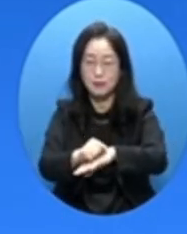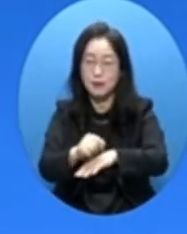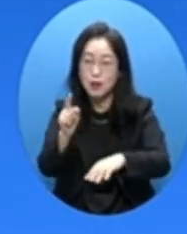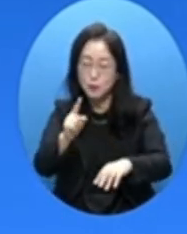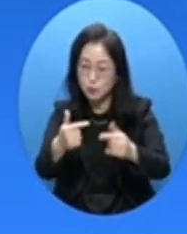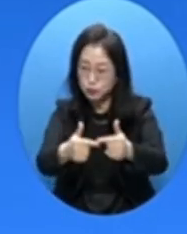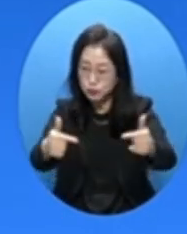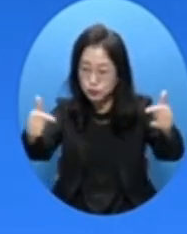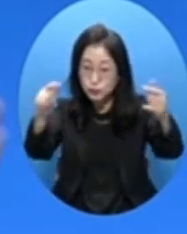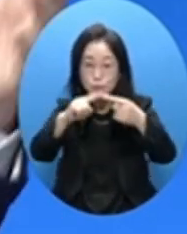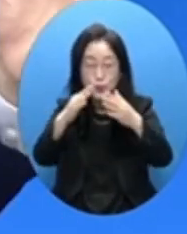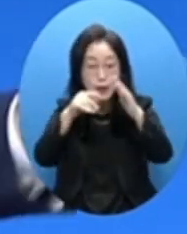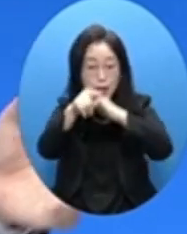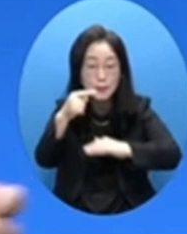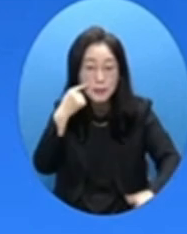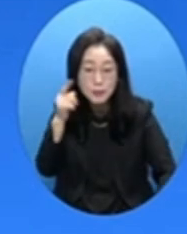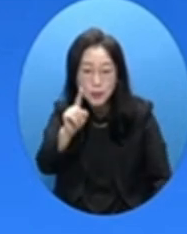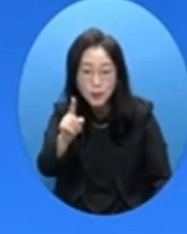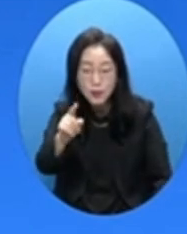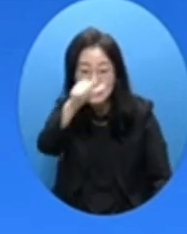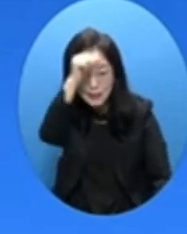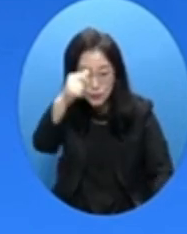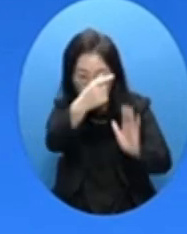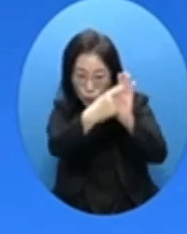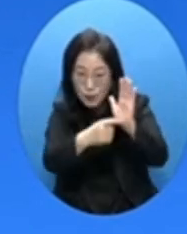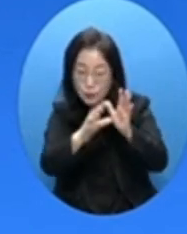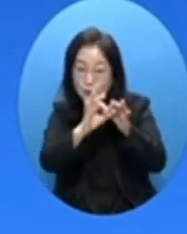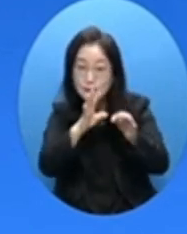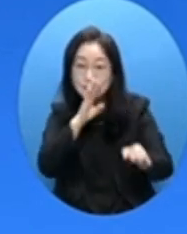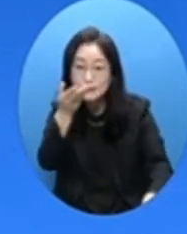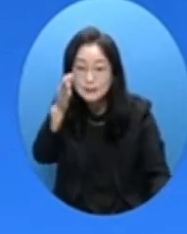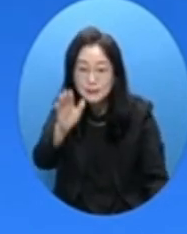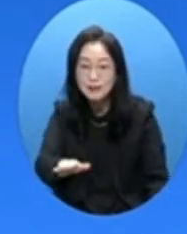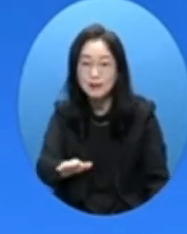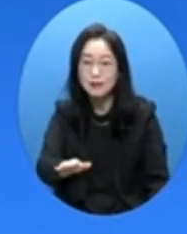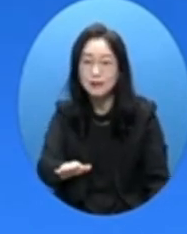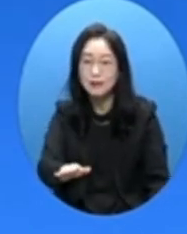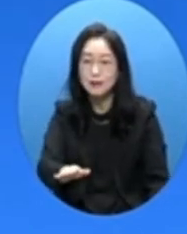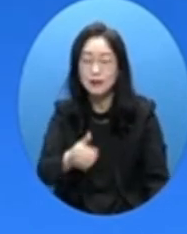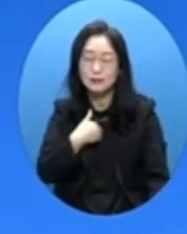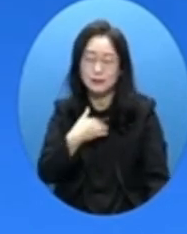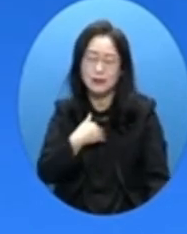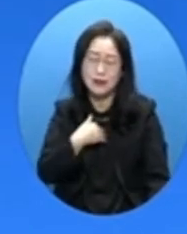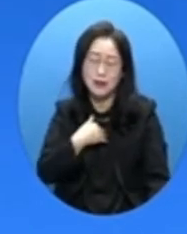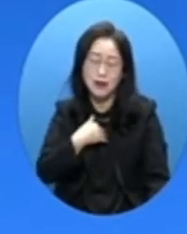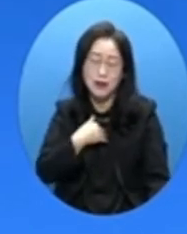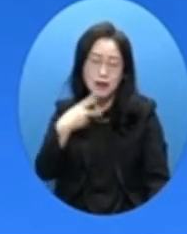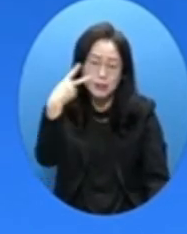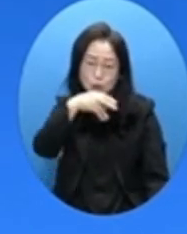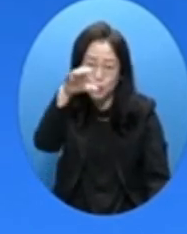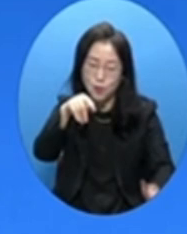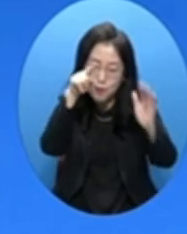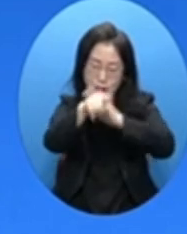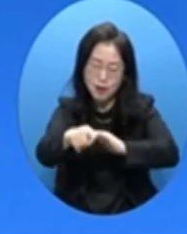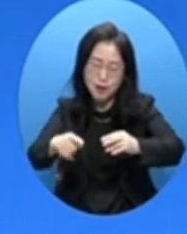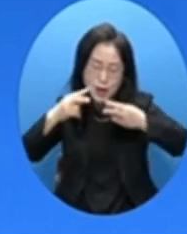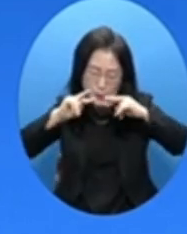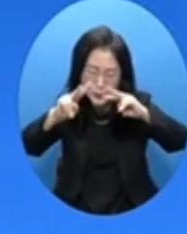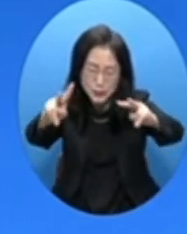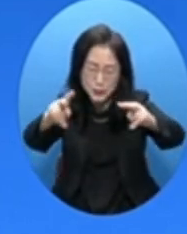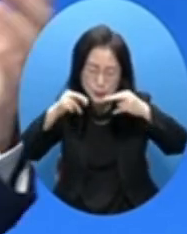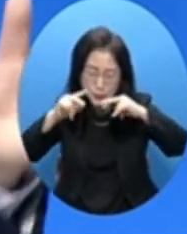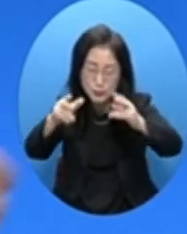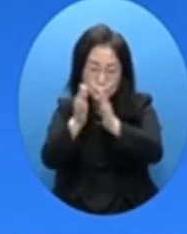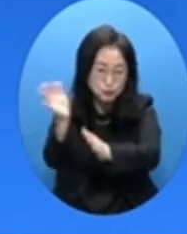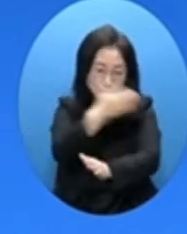북한은 교회 목사님을 들어보니까 분명히 장로교 목사님인데 제가 보살에게 성경 받고 방언한 후에 내 운명이 바뀌어졌습니다